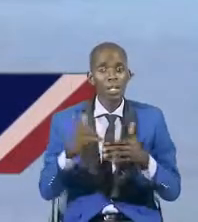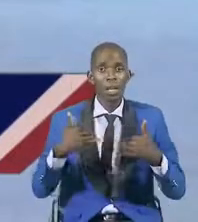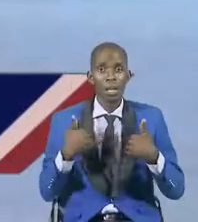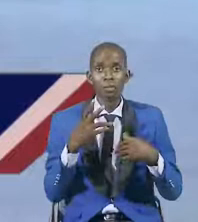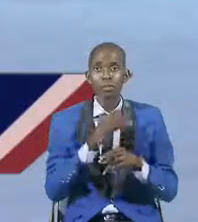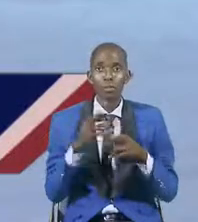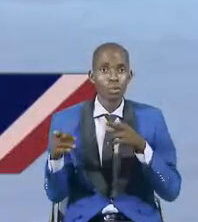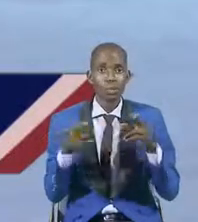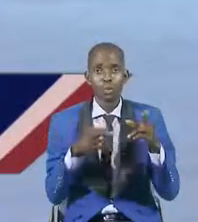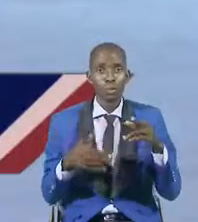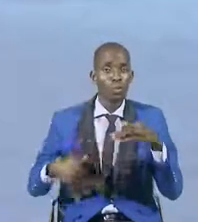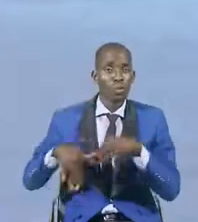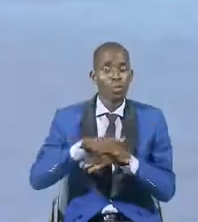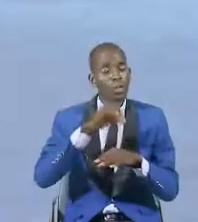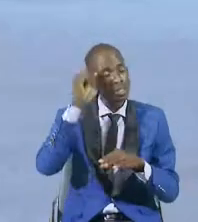28.